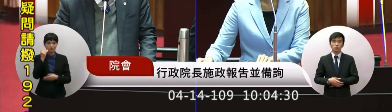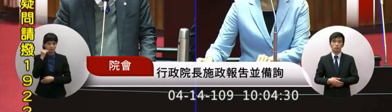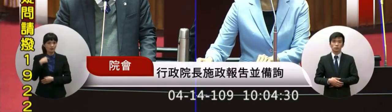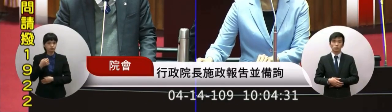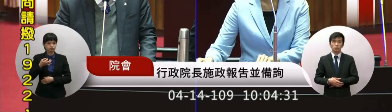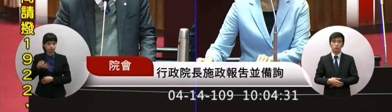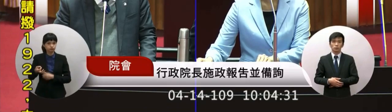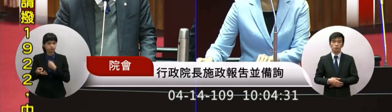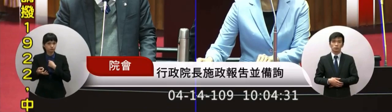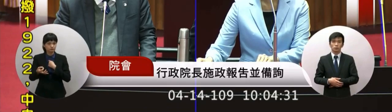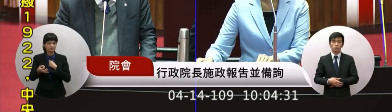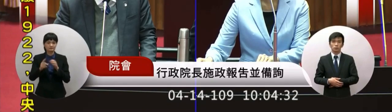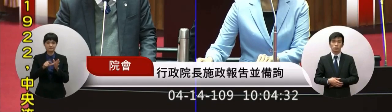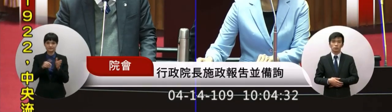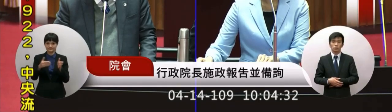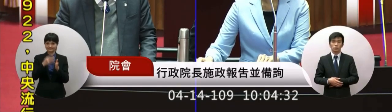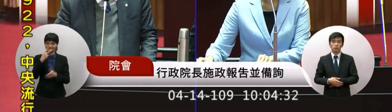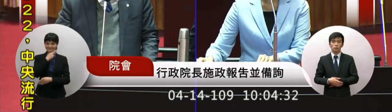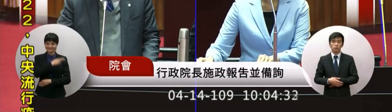的一些公